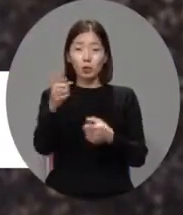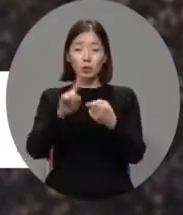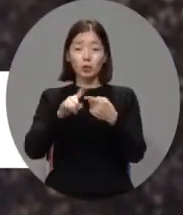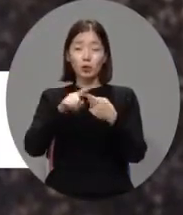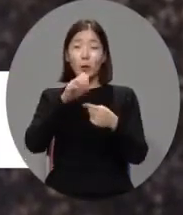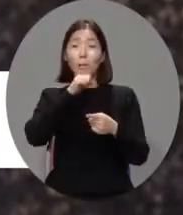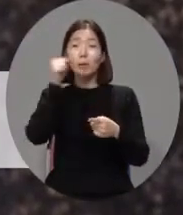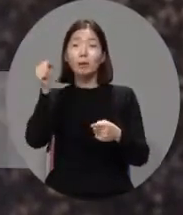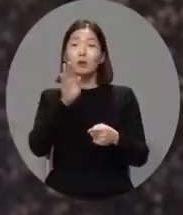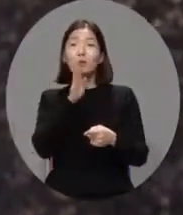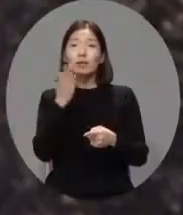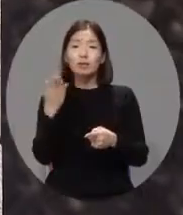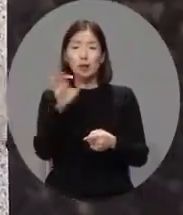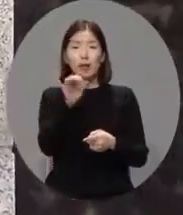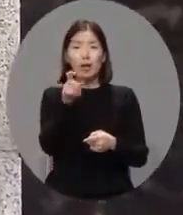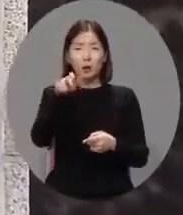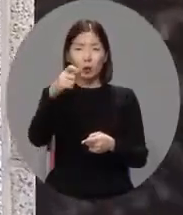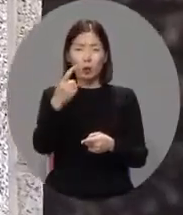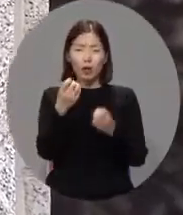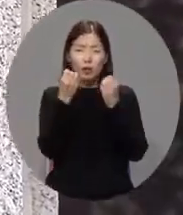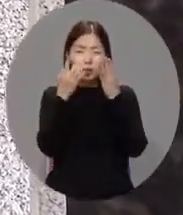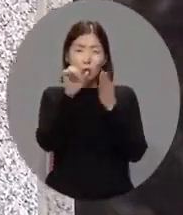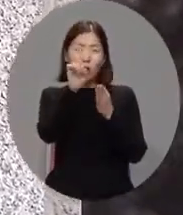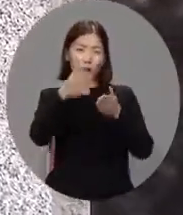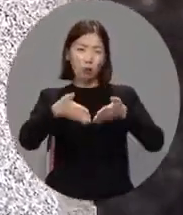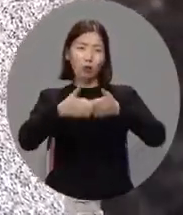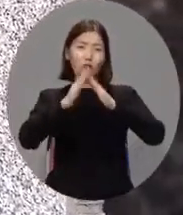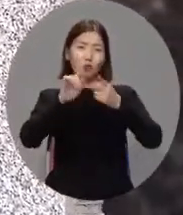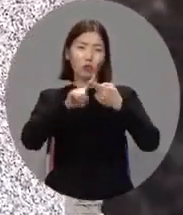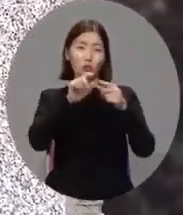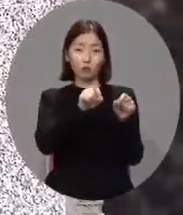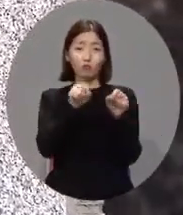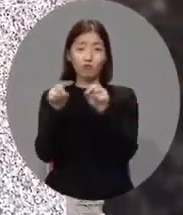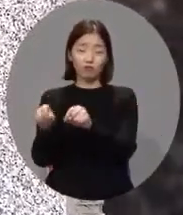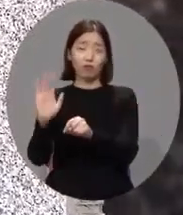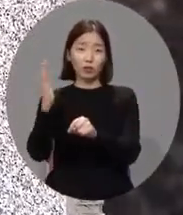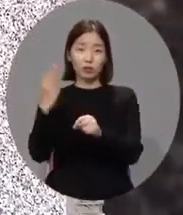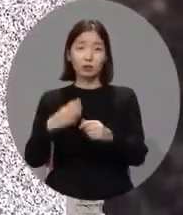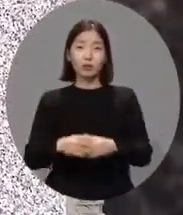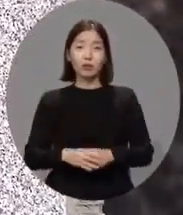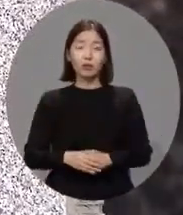심사를 통과했지만 에코시티 늬 초등학교 신설 않은 보류 됐습니다